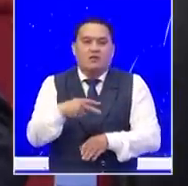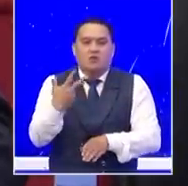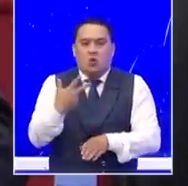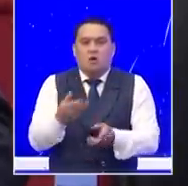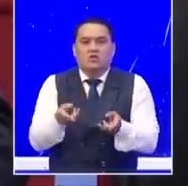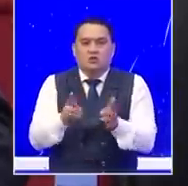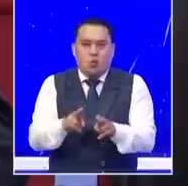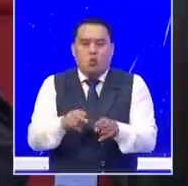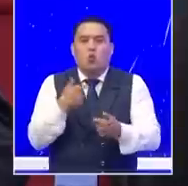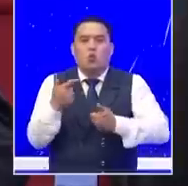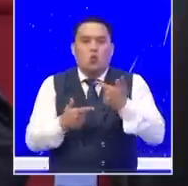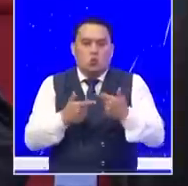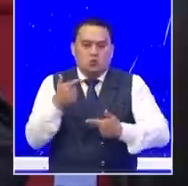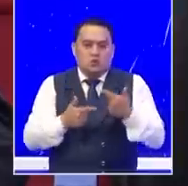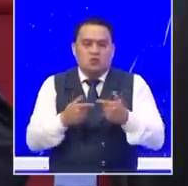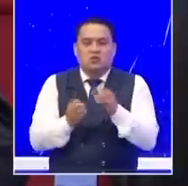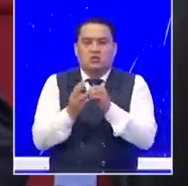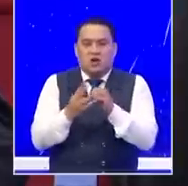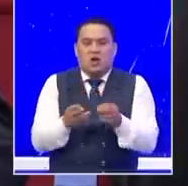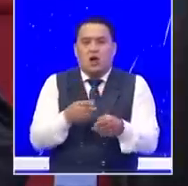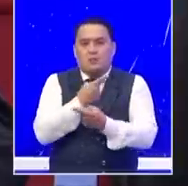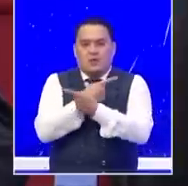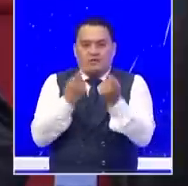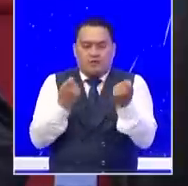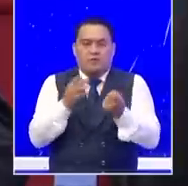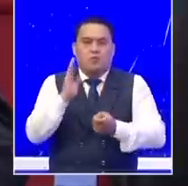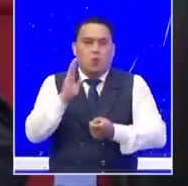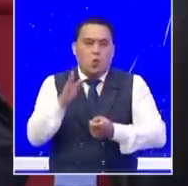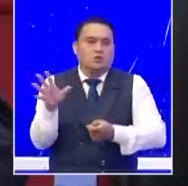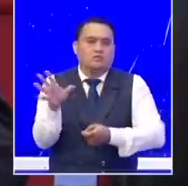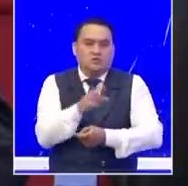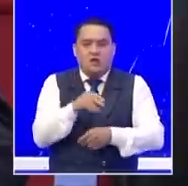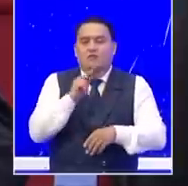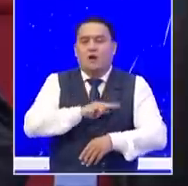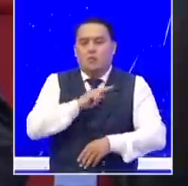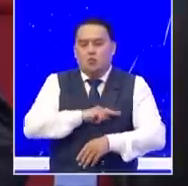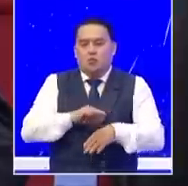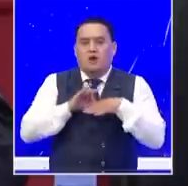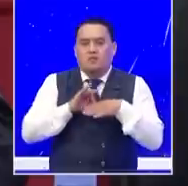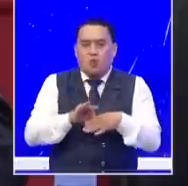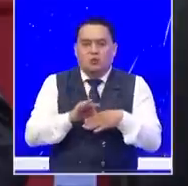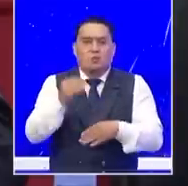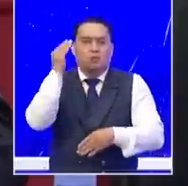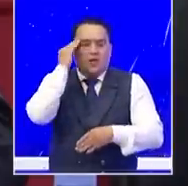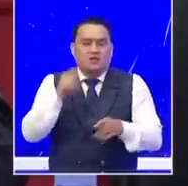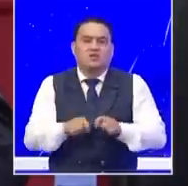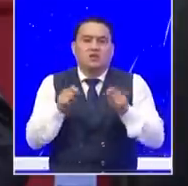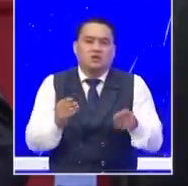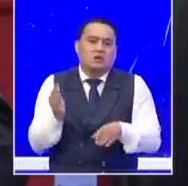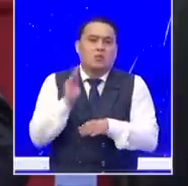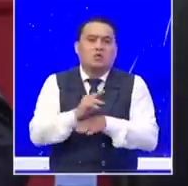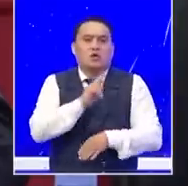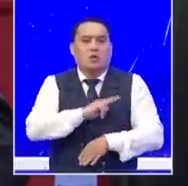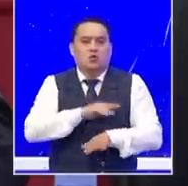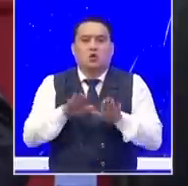еще ведется конкурс. По остальным 14 скоро объявим конкурс. Все детали уже прорабатываются. Данные меры помогут создать дополнительные